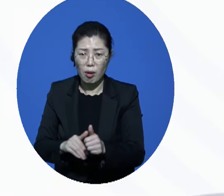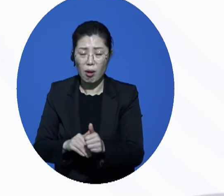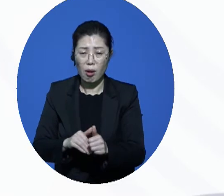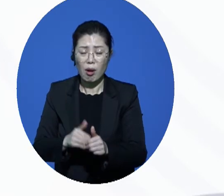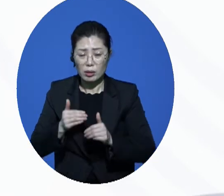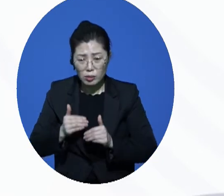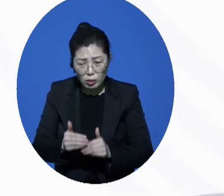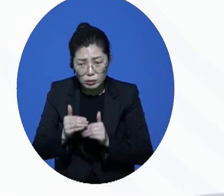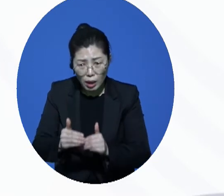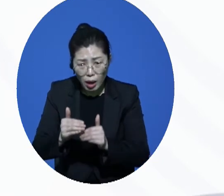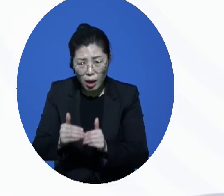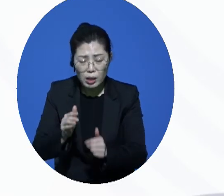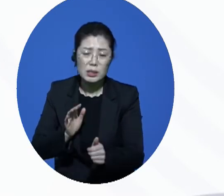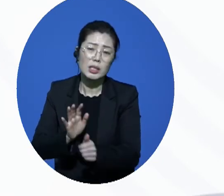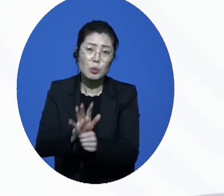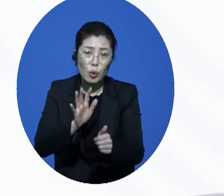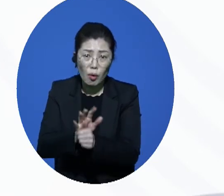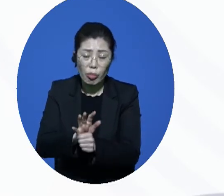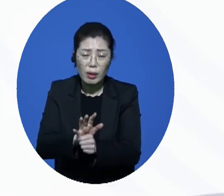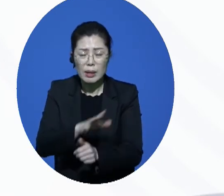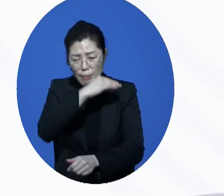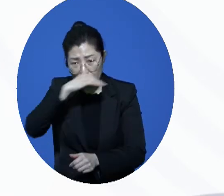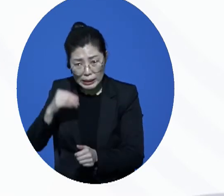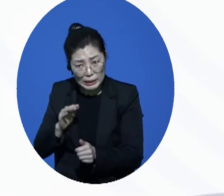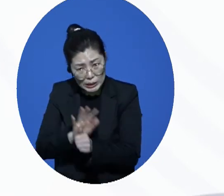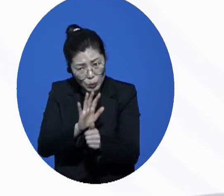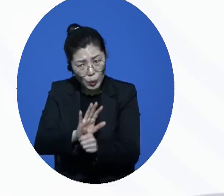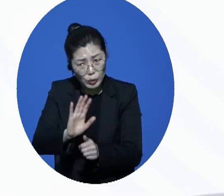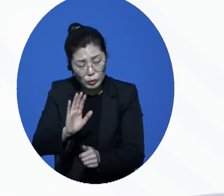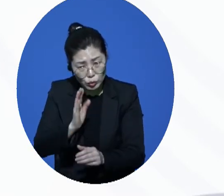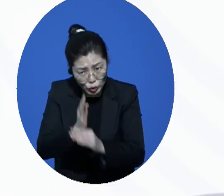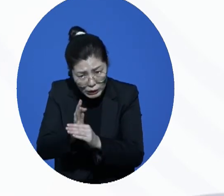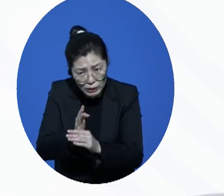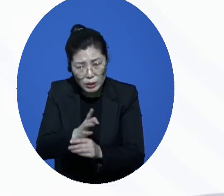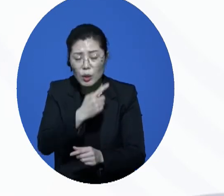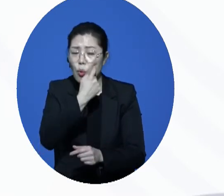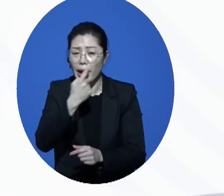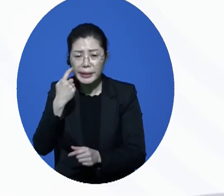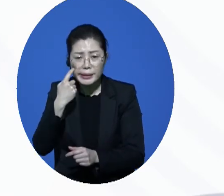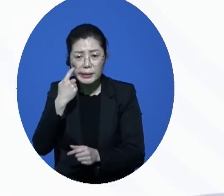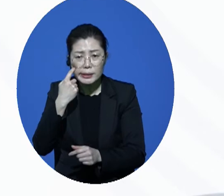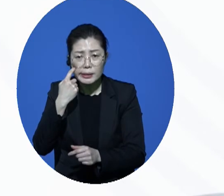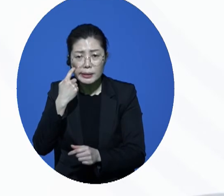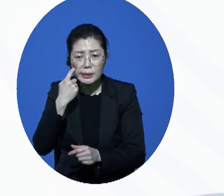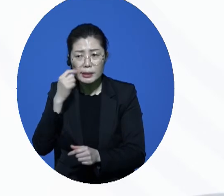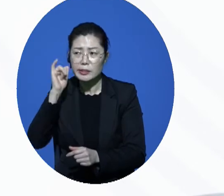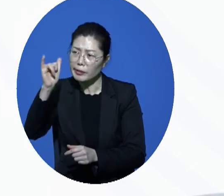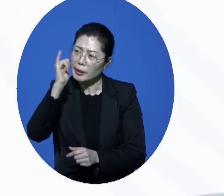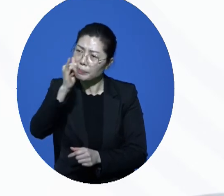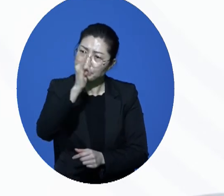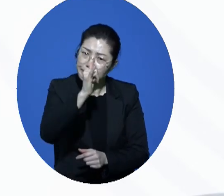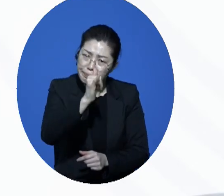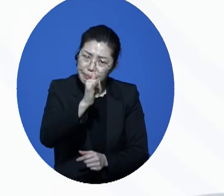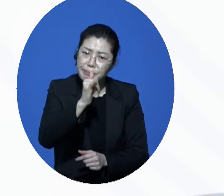기본적인 절차가 제대로 지원되고 있는지를 계속 관련 기관들에 전화하면서 알아봤습니다.